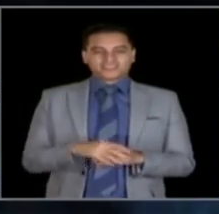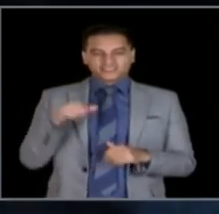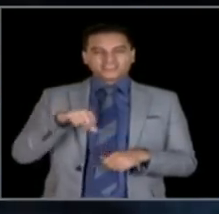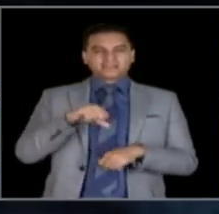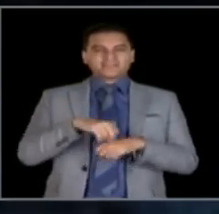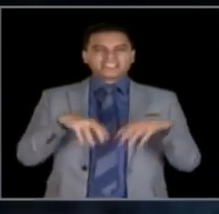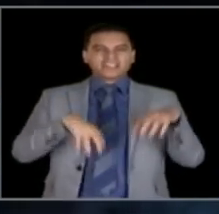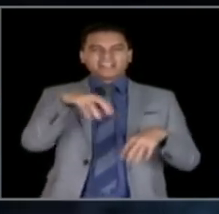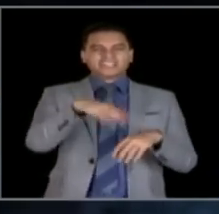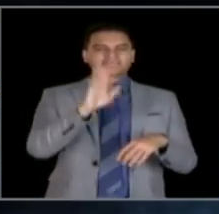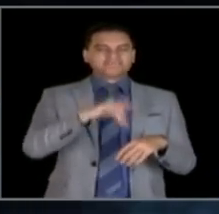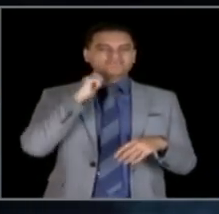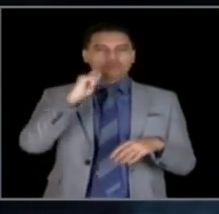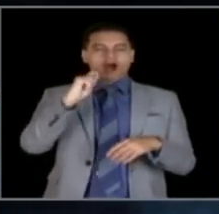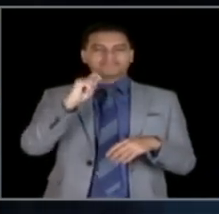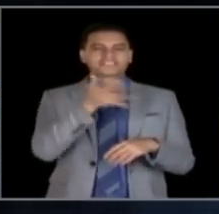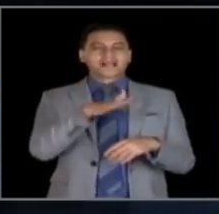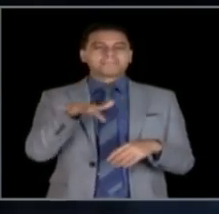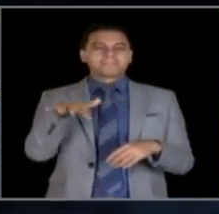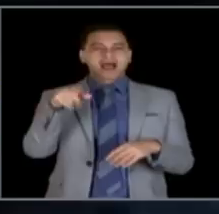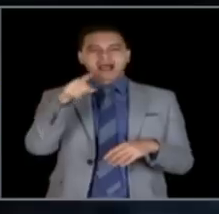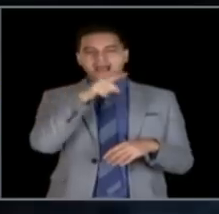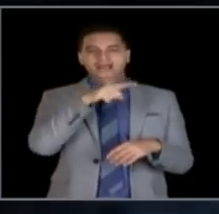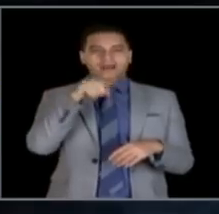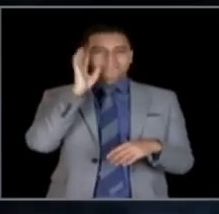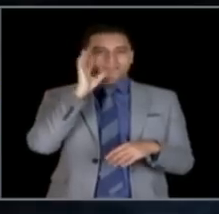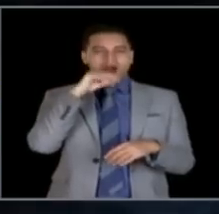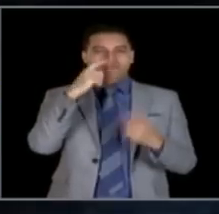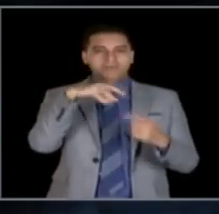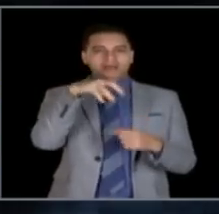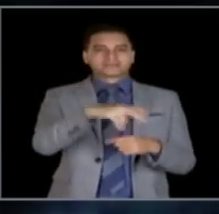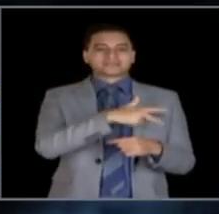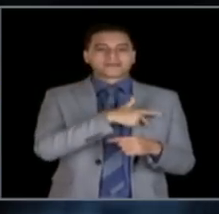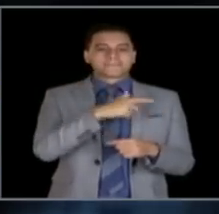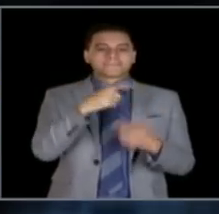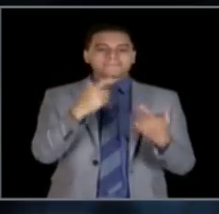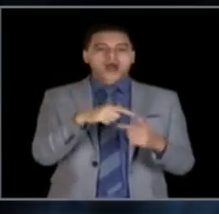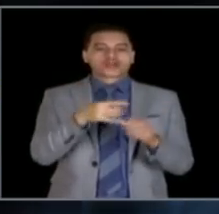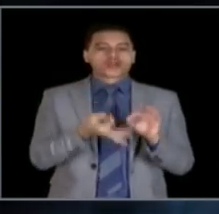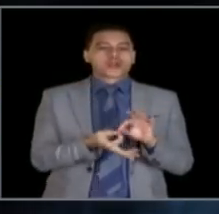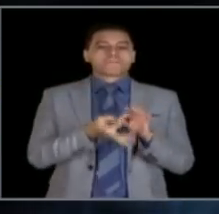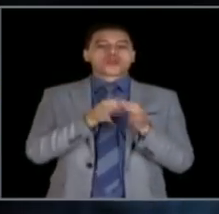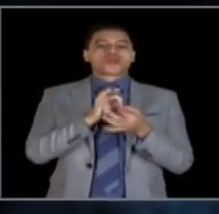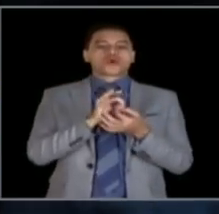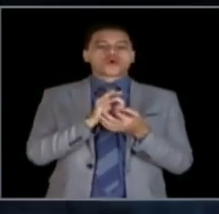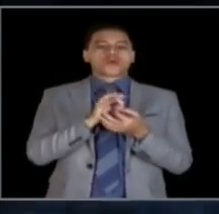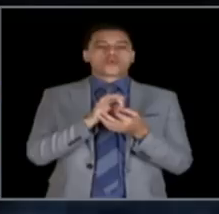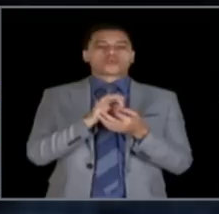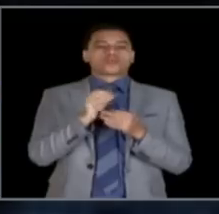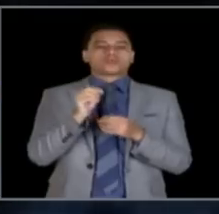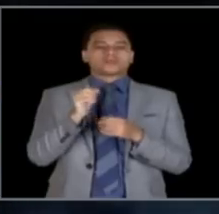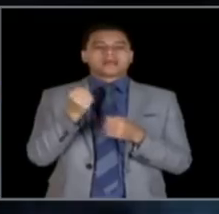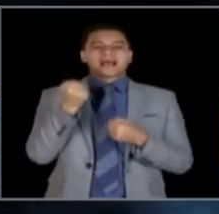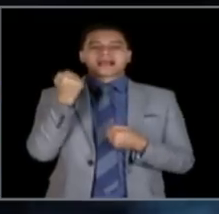إحدى مدن محافظة البحيرة تلقب ببلد المليون نخلة، ف فما هي؟